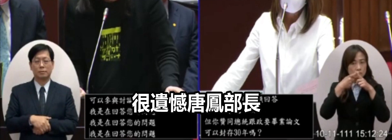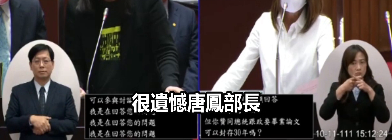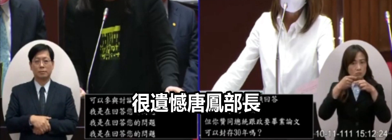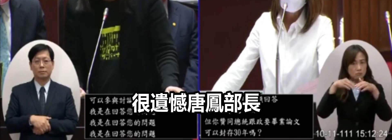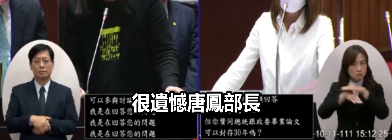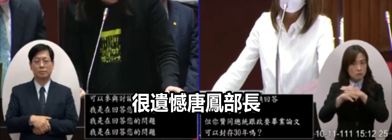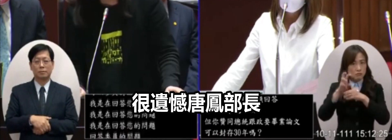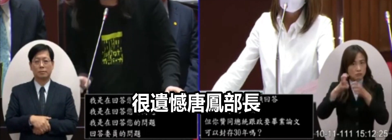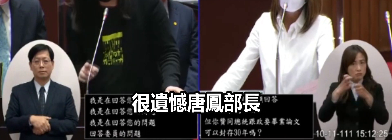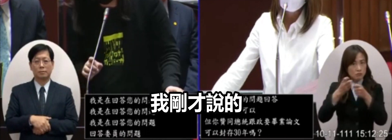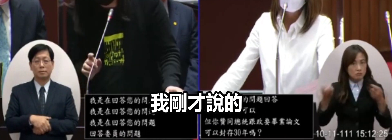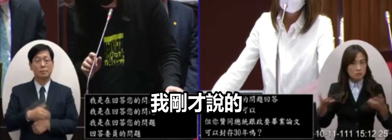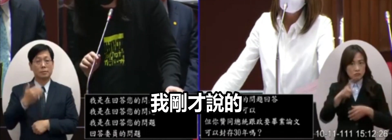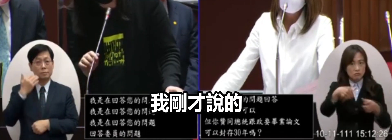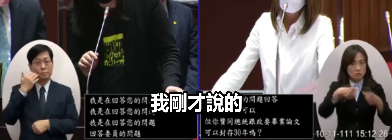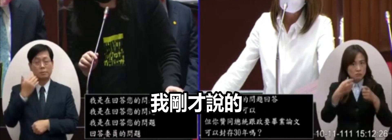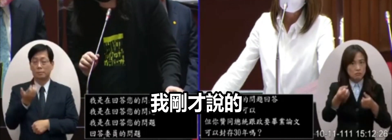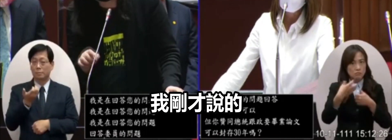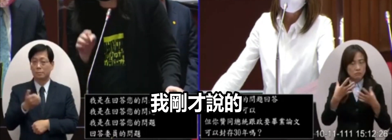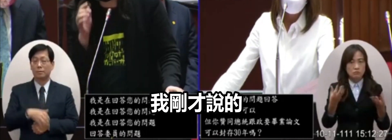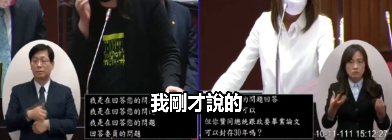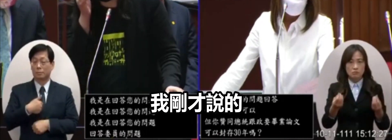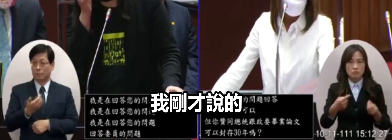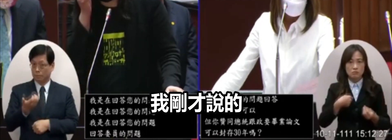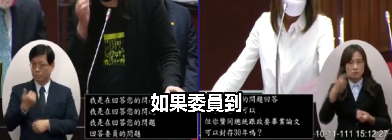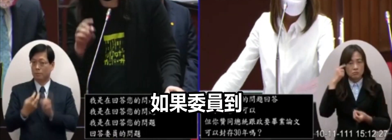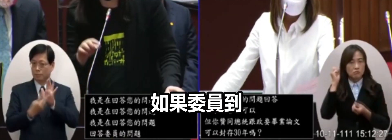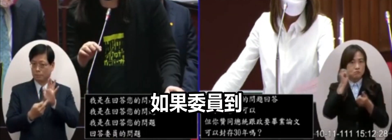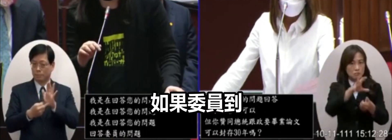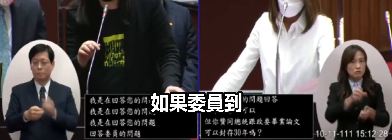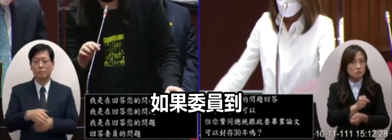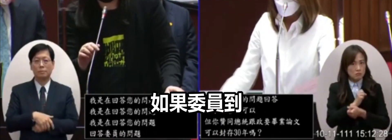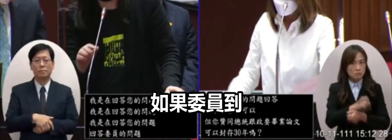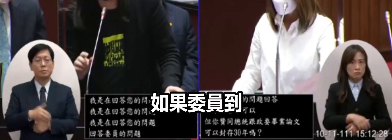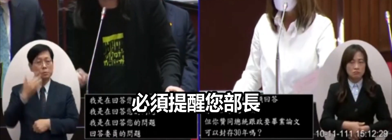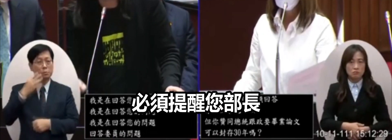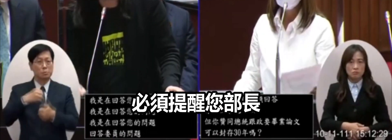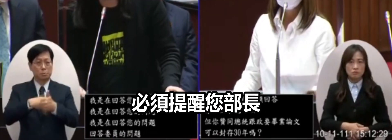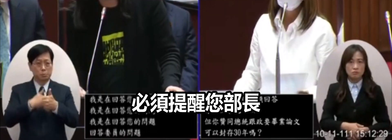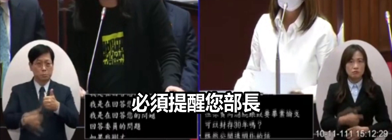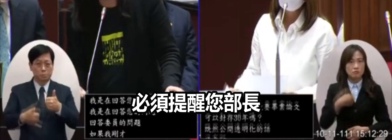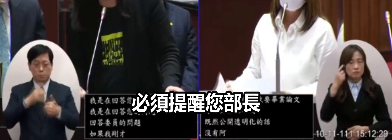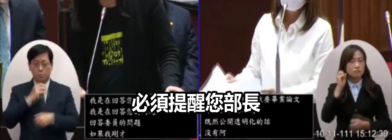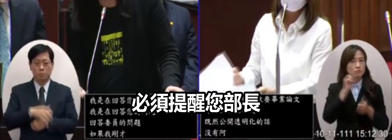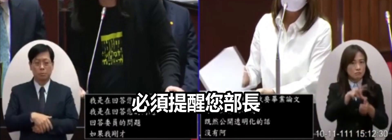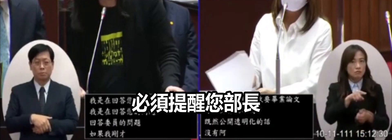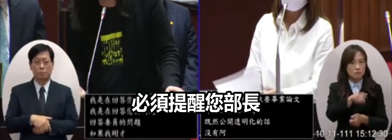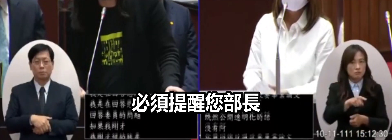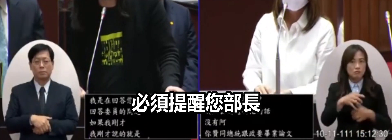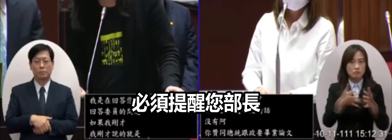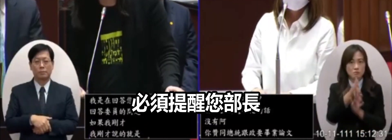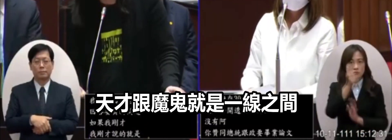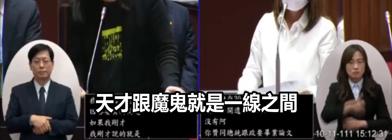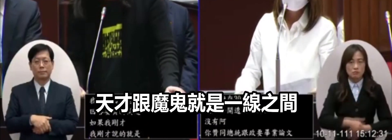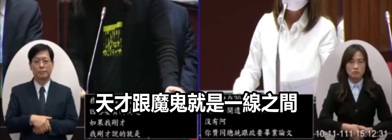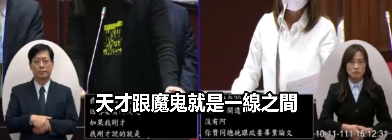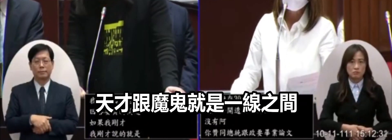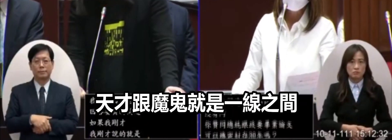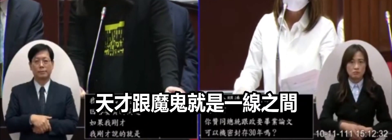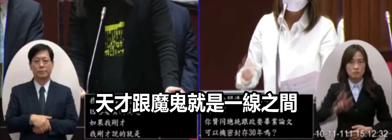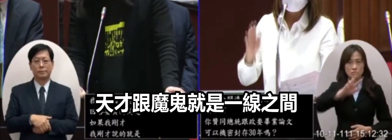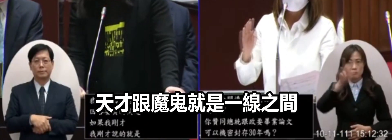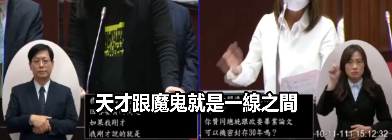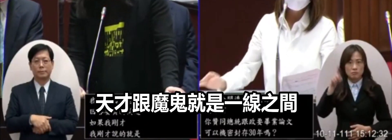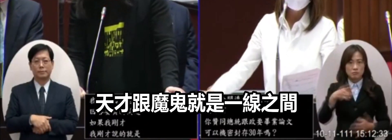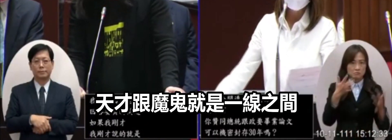遗憾啊，唐孟部长， 我 必须提醒您， 我刚才说的就是，如果委员到我们的， 必须提醒您，部长， 是 天才跟